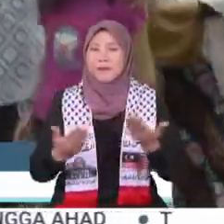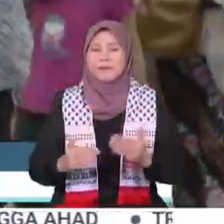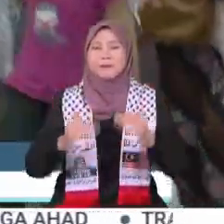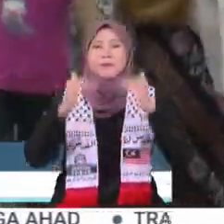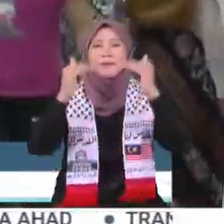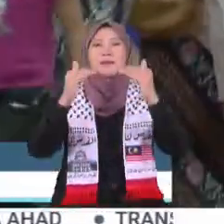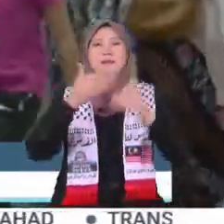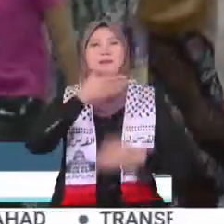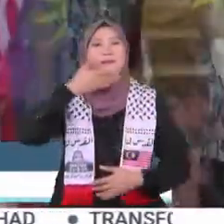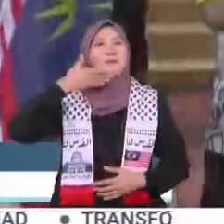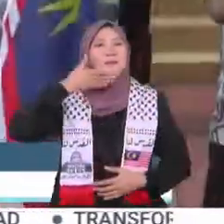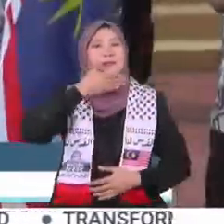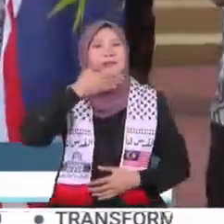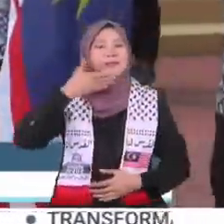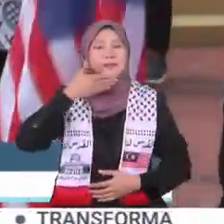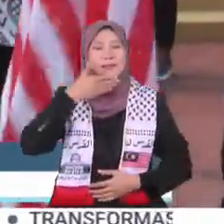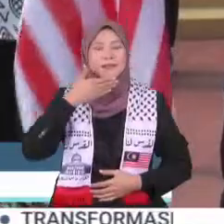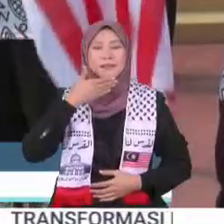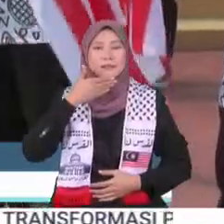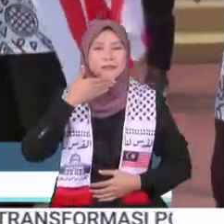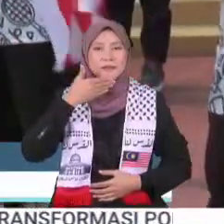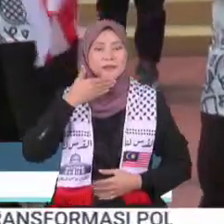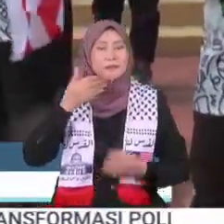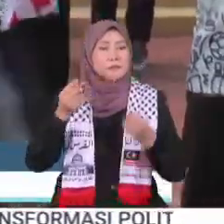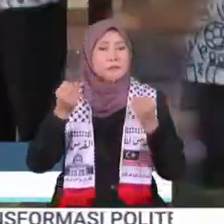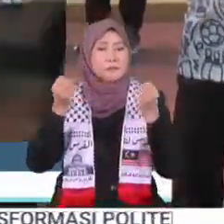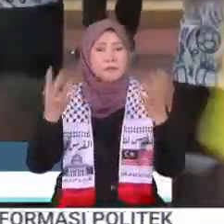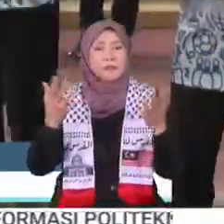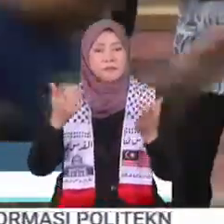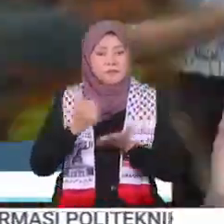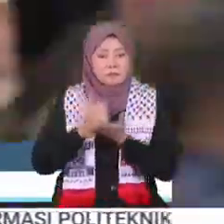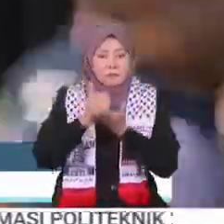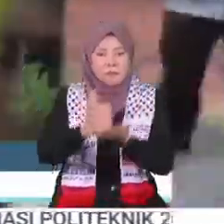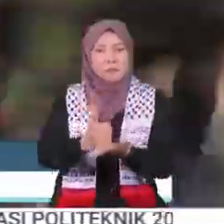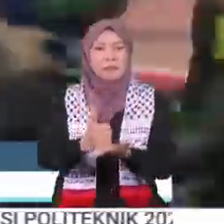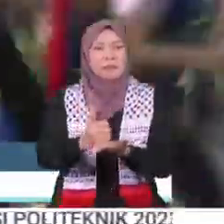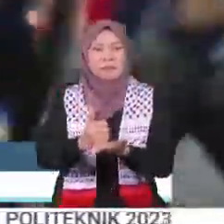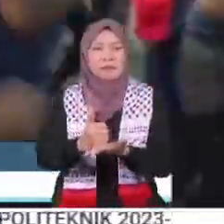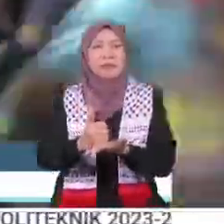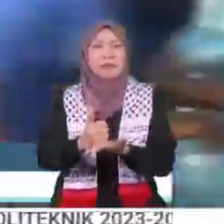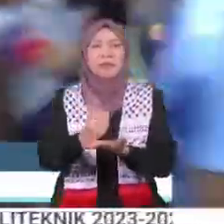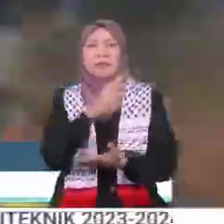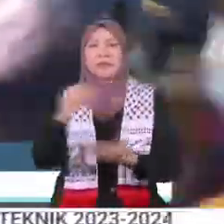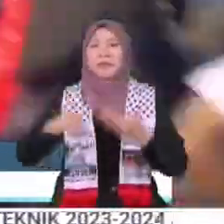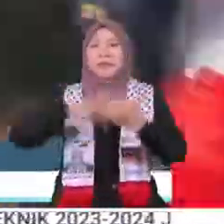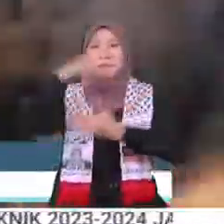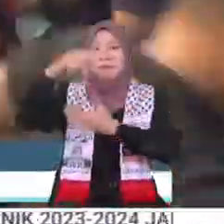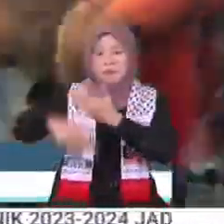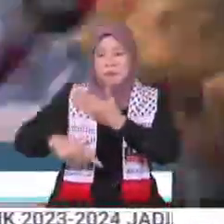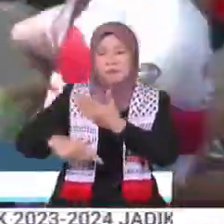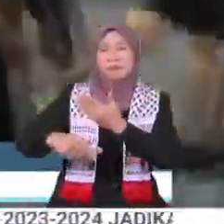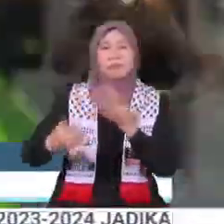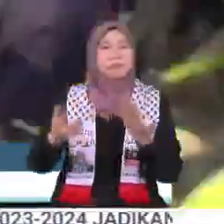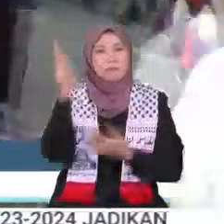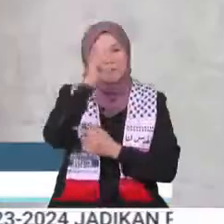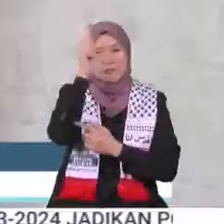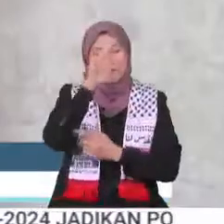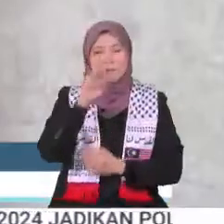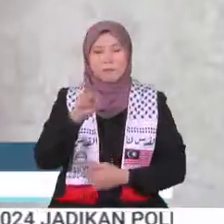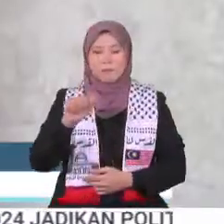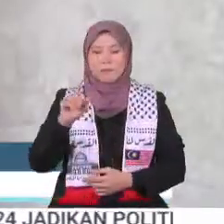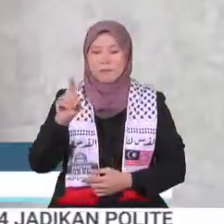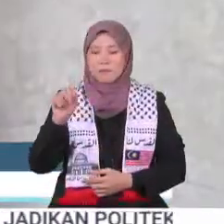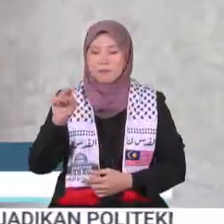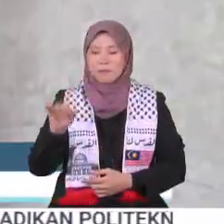peringkat belia, kebanyakannya banyak bantuan dan juga program-program yang diadakan oleh Kerajaan Madani